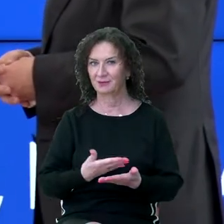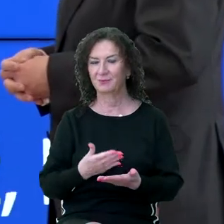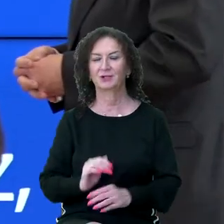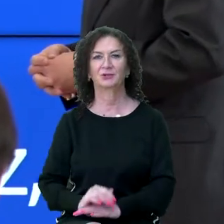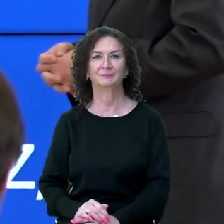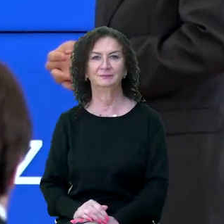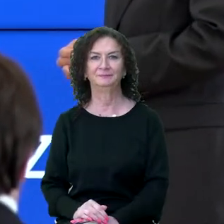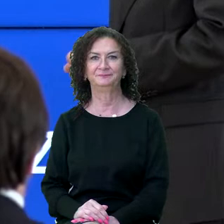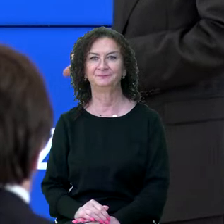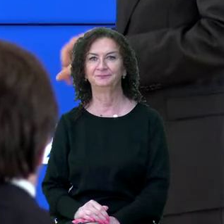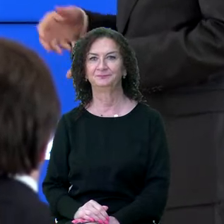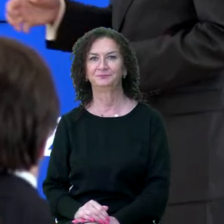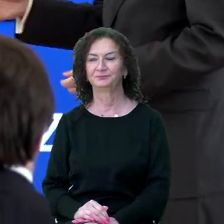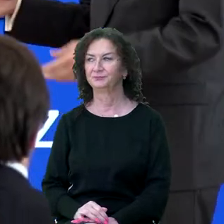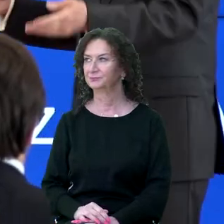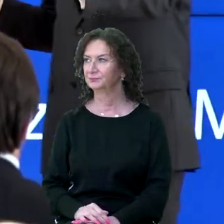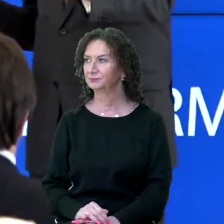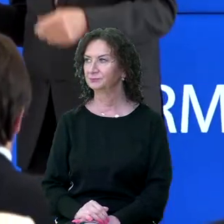latach